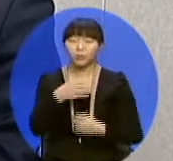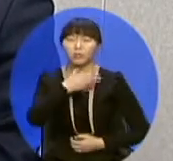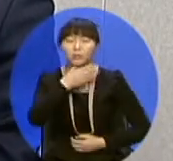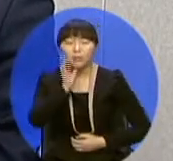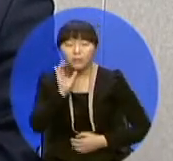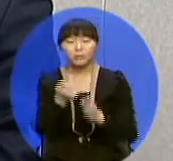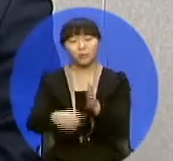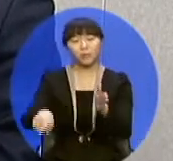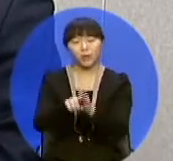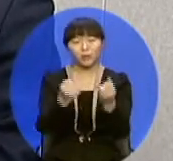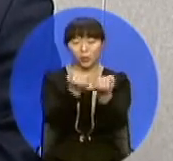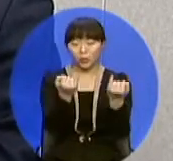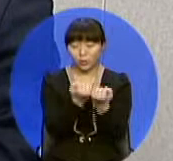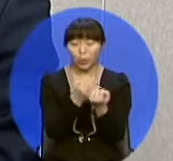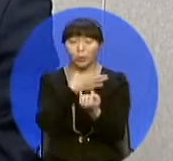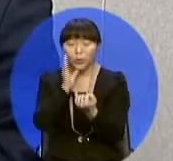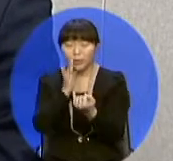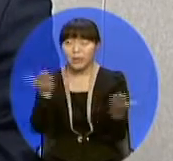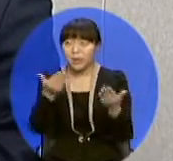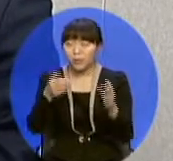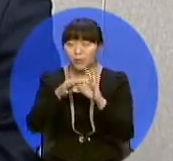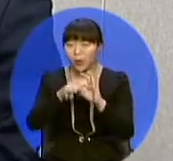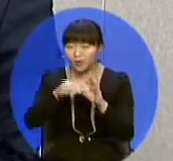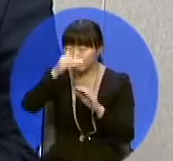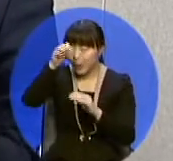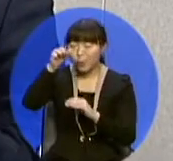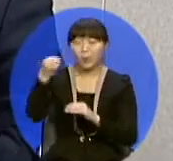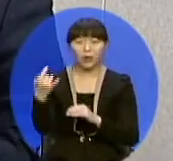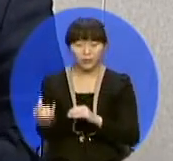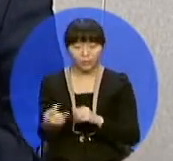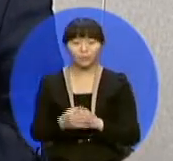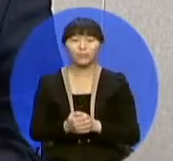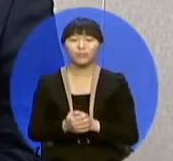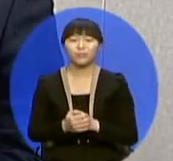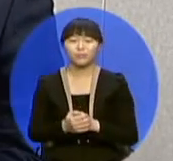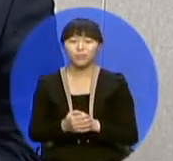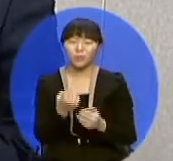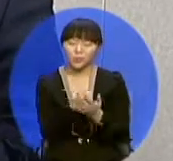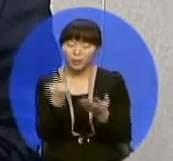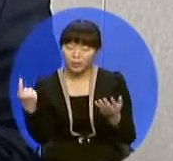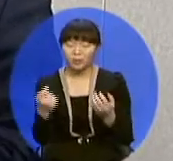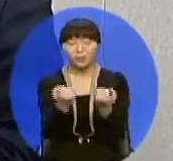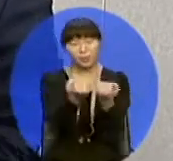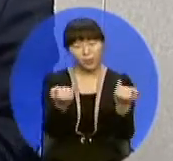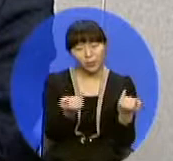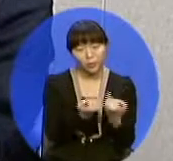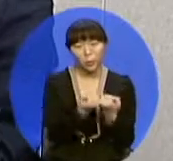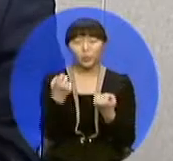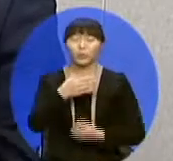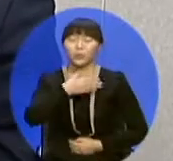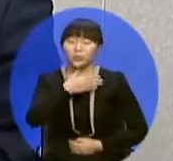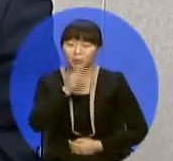어르신들을 위한 여성과 노인 취업 박람회도 저희들이 열 정도로 어찌됐든 소외계층과 또 여성 또